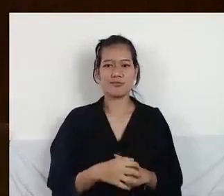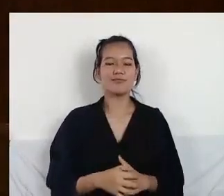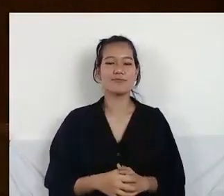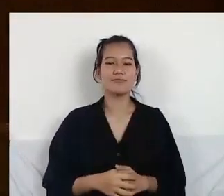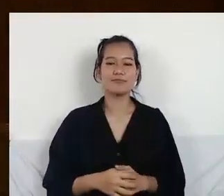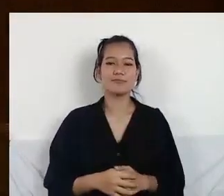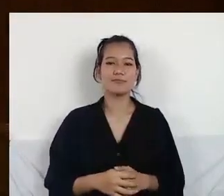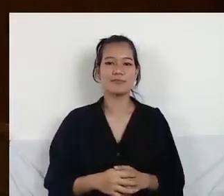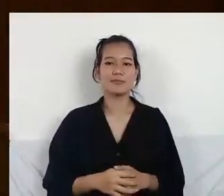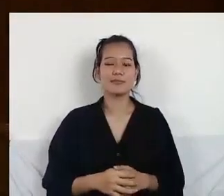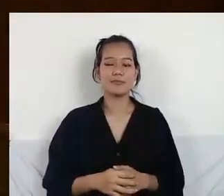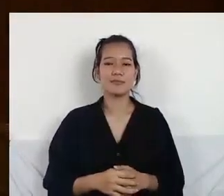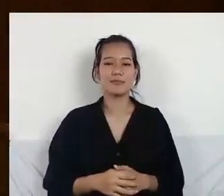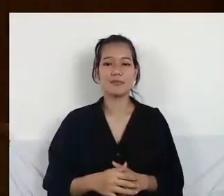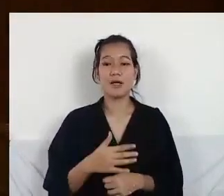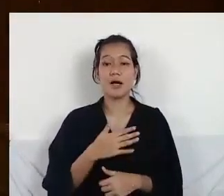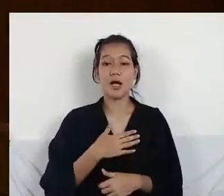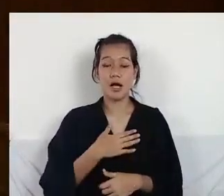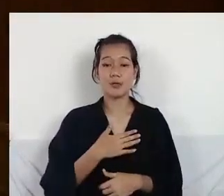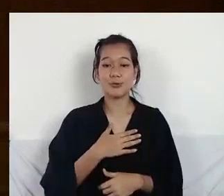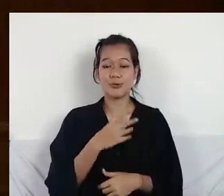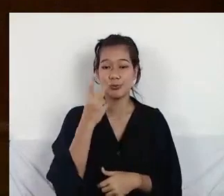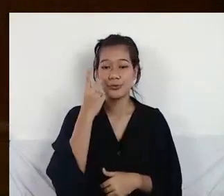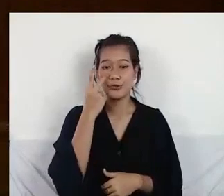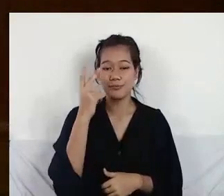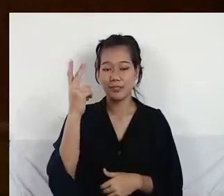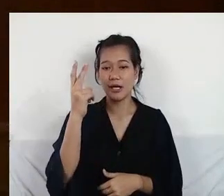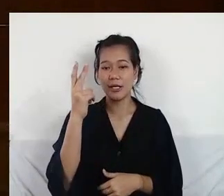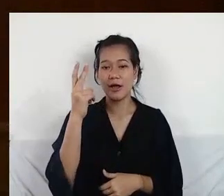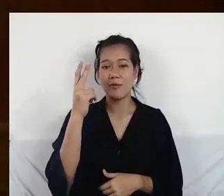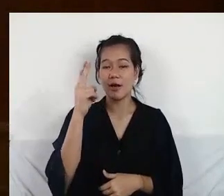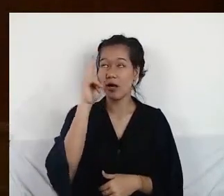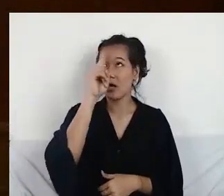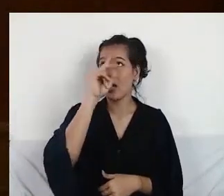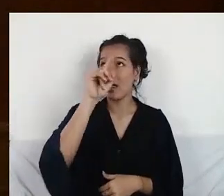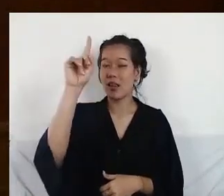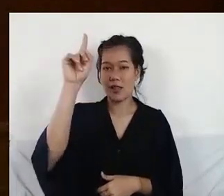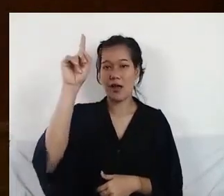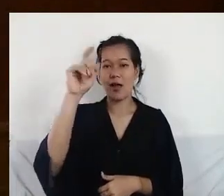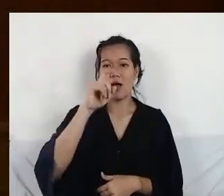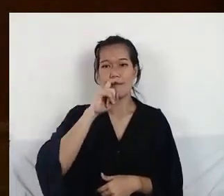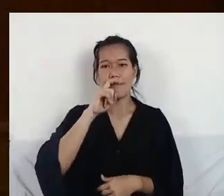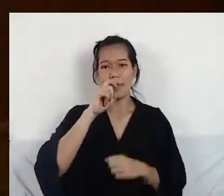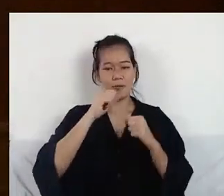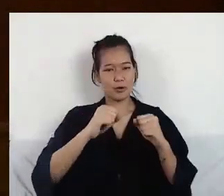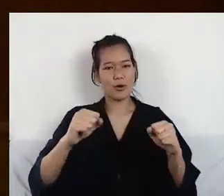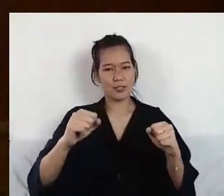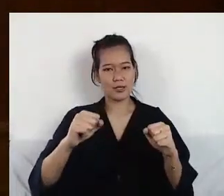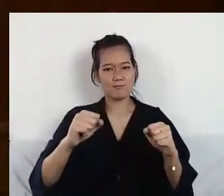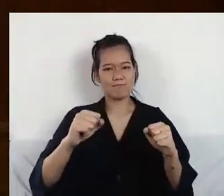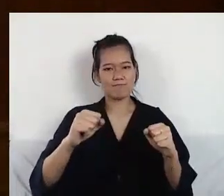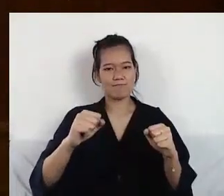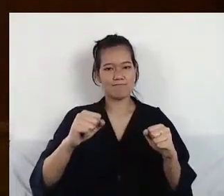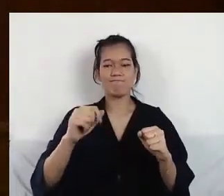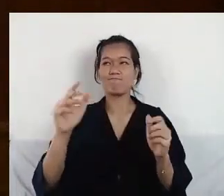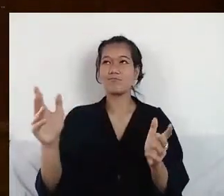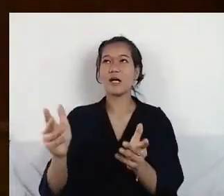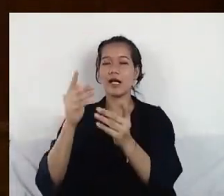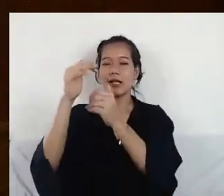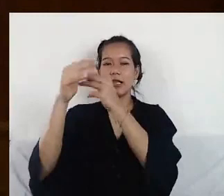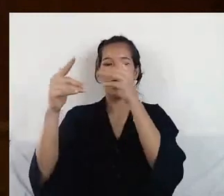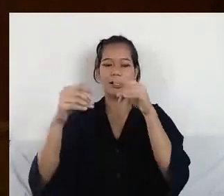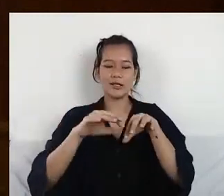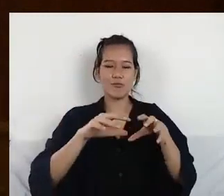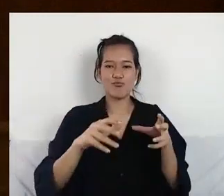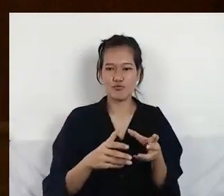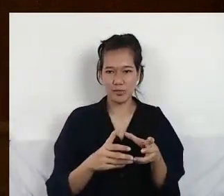rasuli. Kita mengucapkan, aku percaya kepada Allah Bapa yang Maha Kuasa, Khalik langit